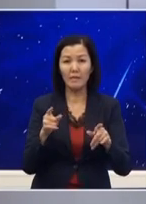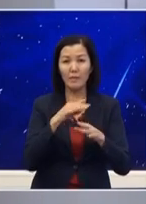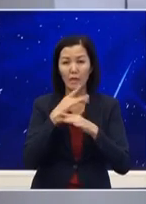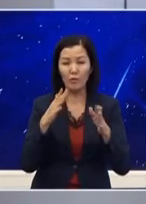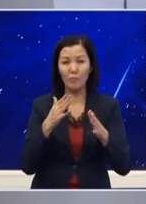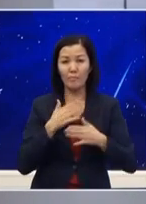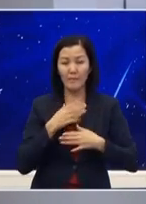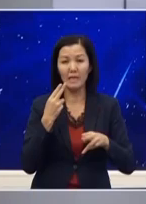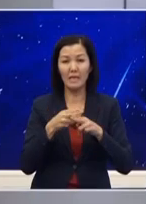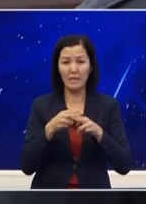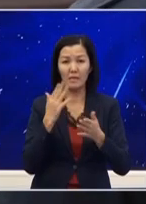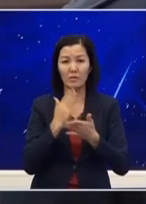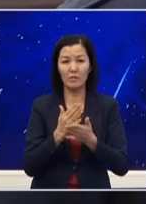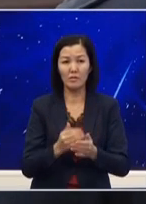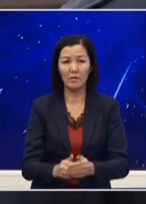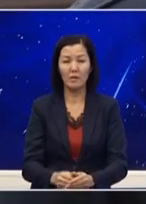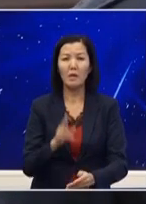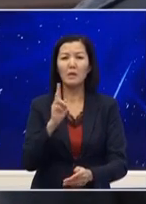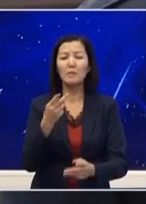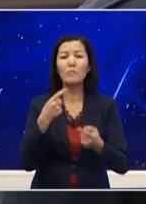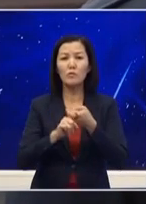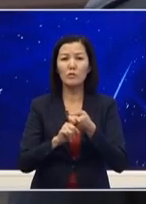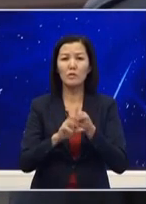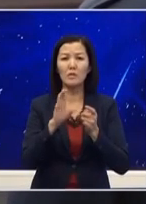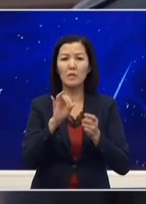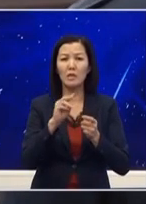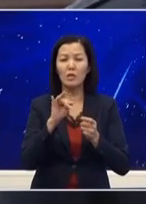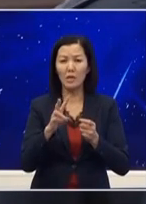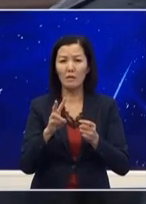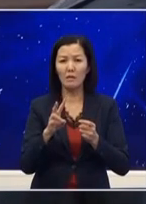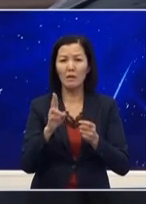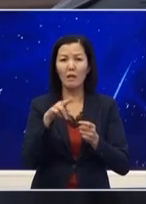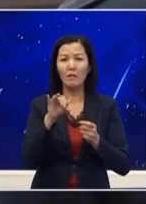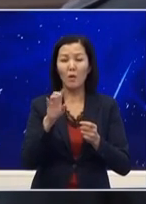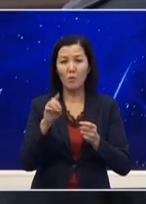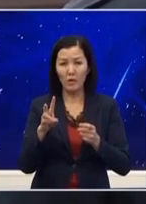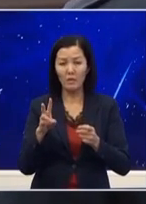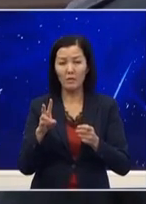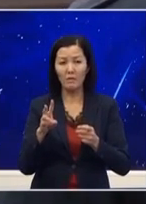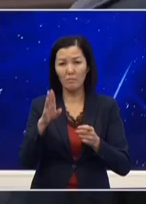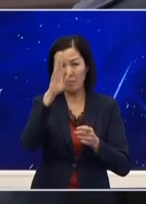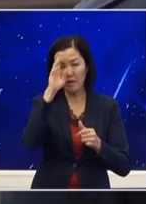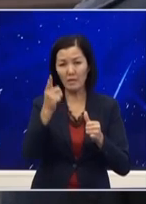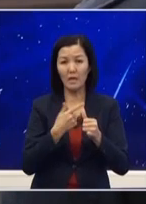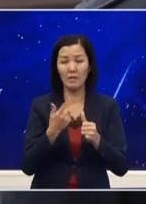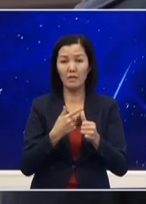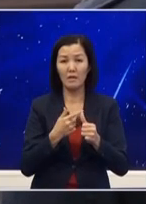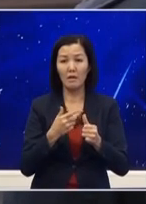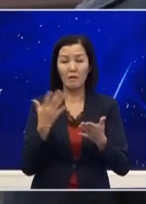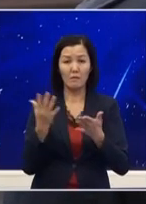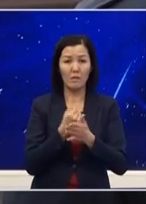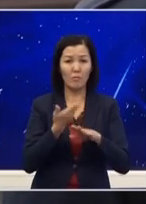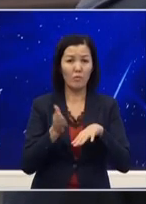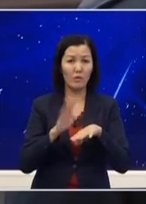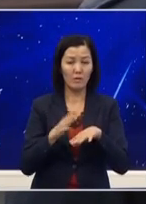бізге кедергі жасап отыр, дейді. Кім қосты десең, Ержан қосты, кім қосты десең, Дәурен қосты деп айтады мысалға. Ол да біз табу үшін өте қиындық